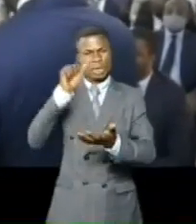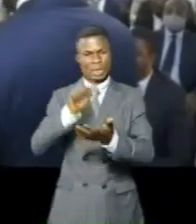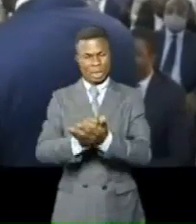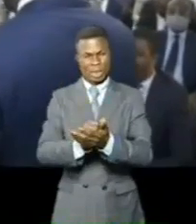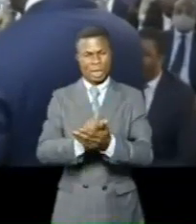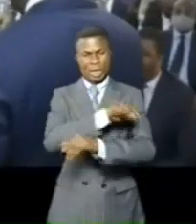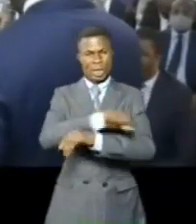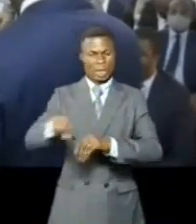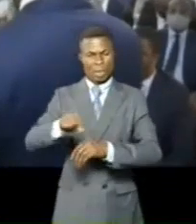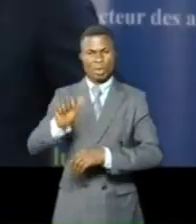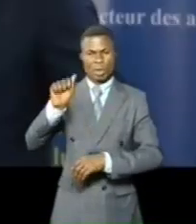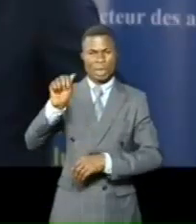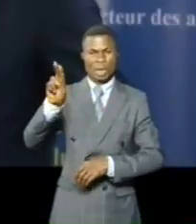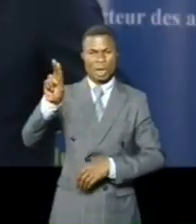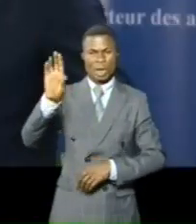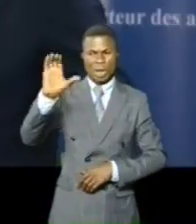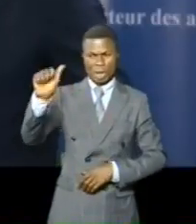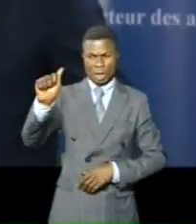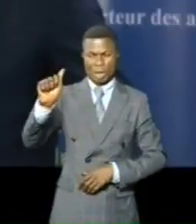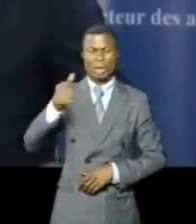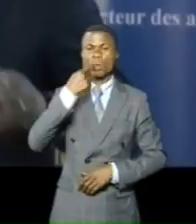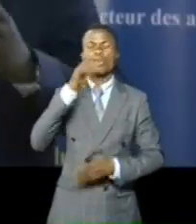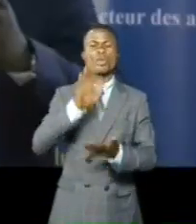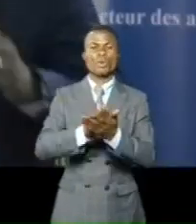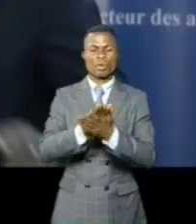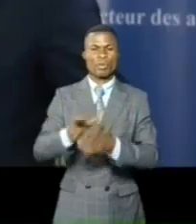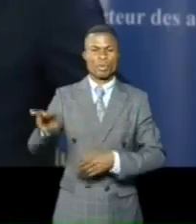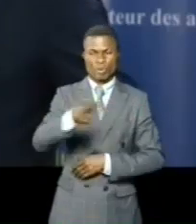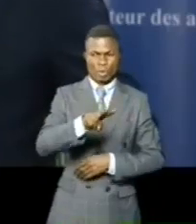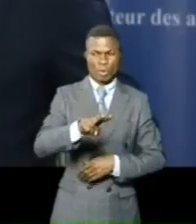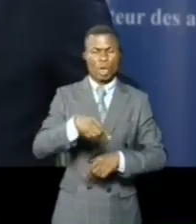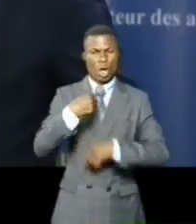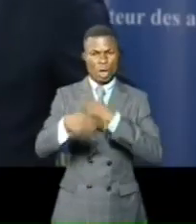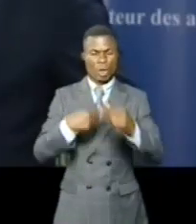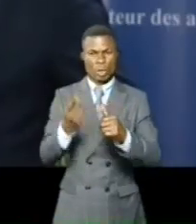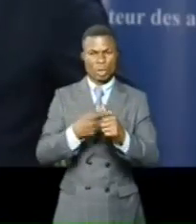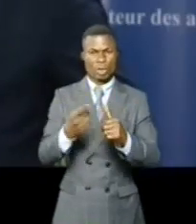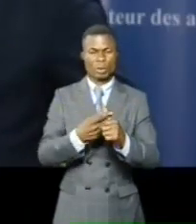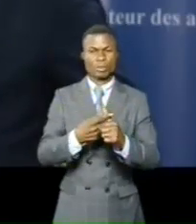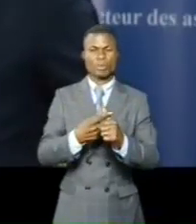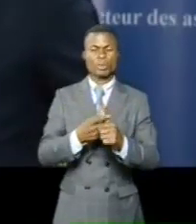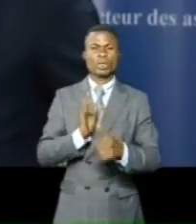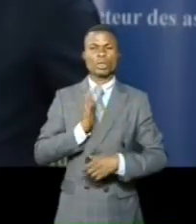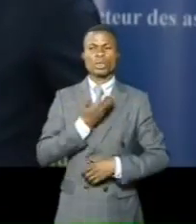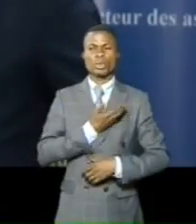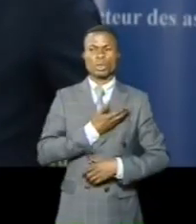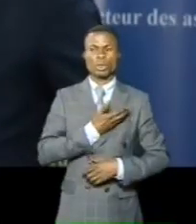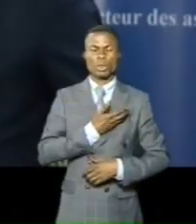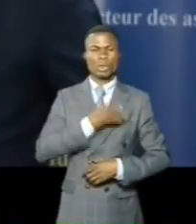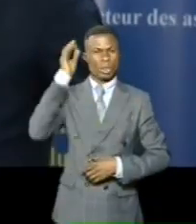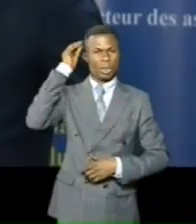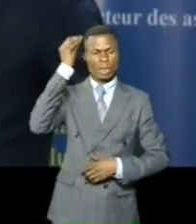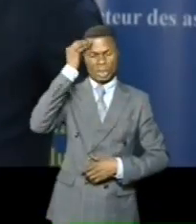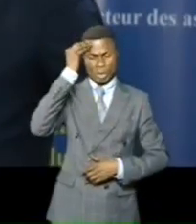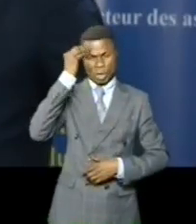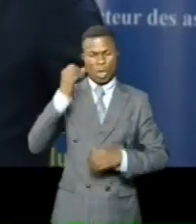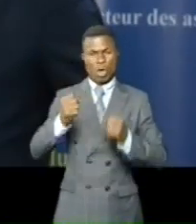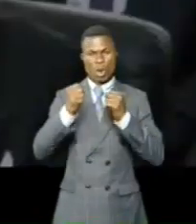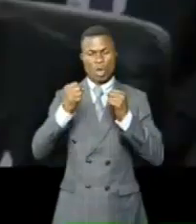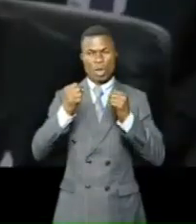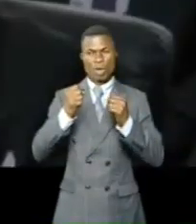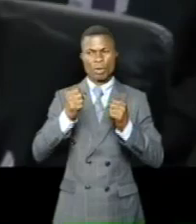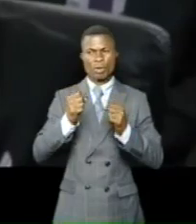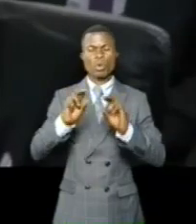la direction de l'ARCA. Je tenais aussi à vous féliciter en commençant bien entendu par reconnaître le leadership du directeur